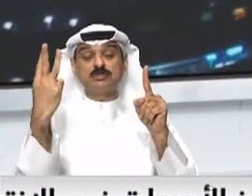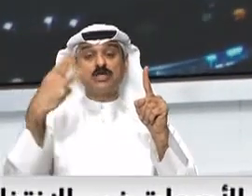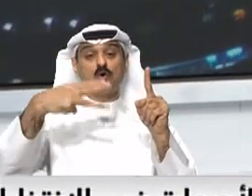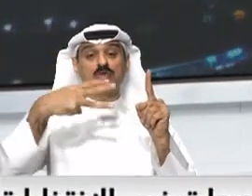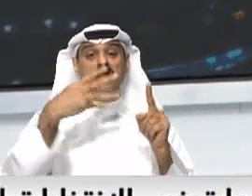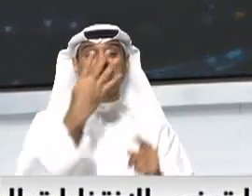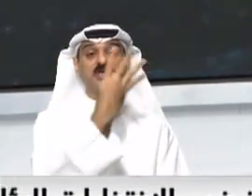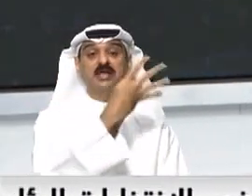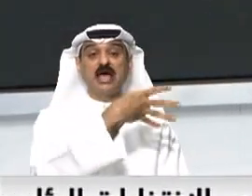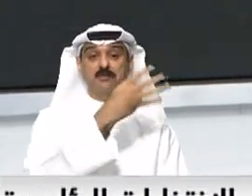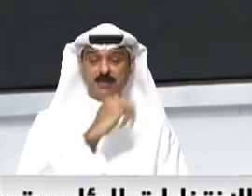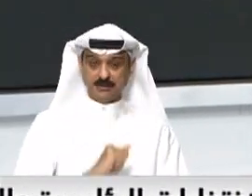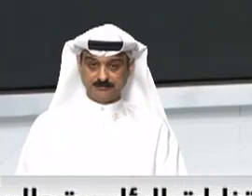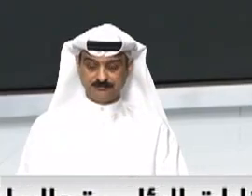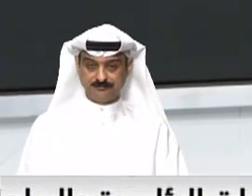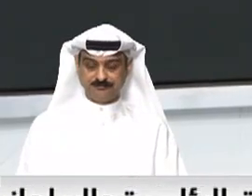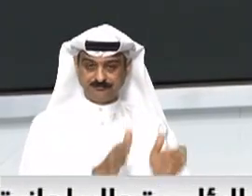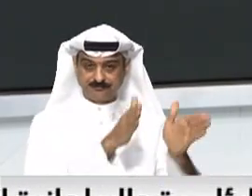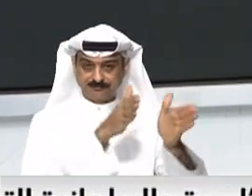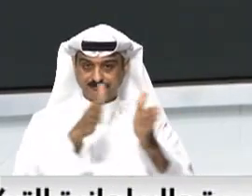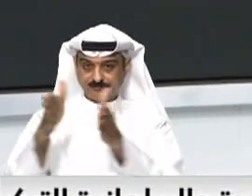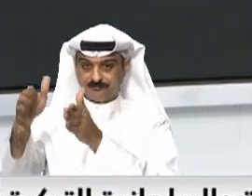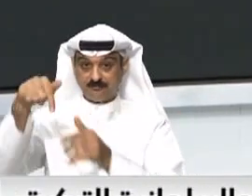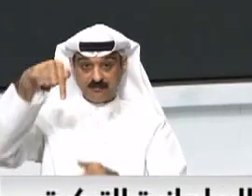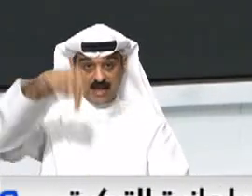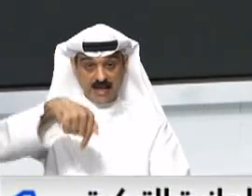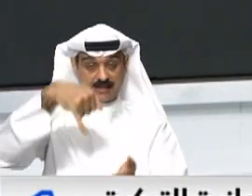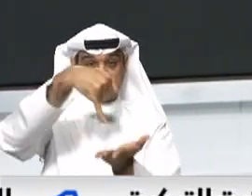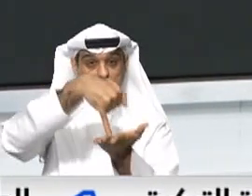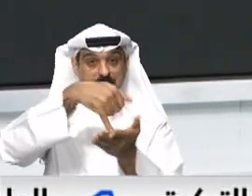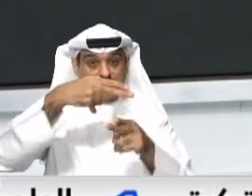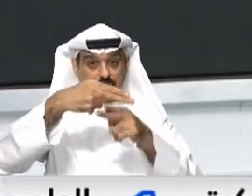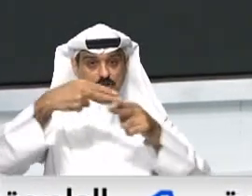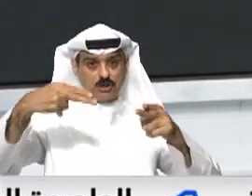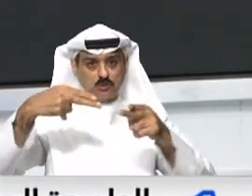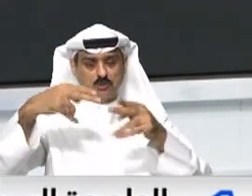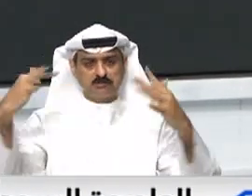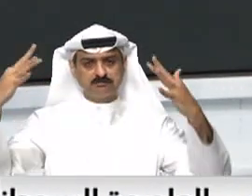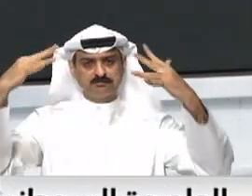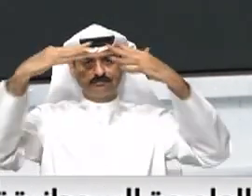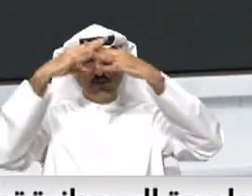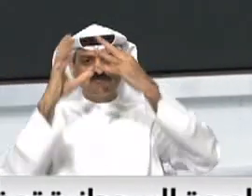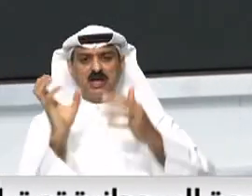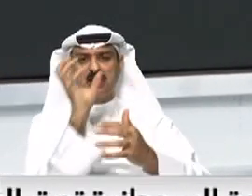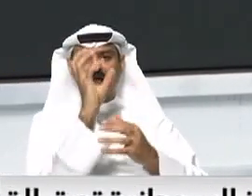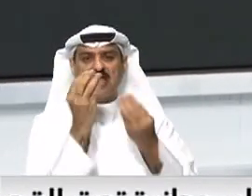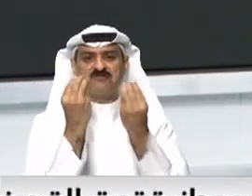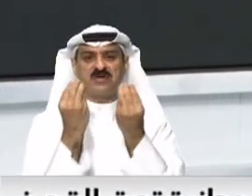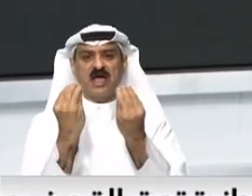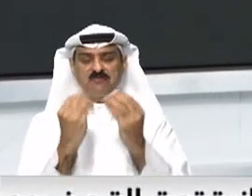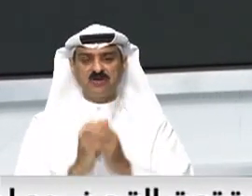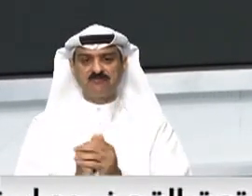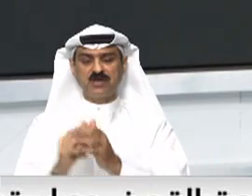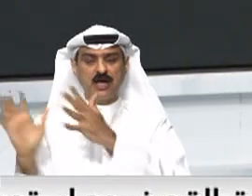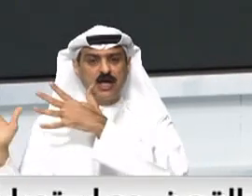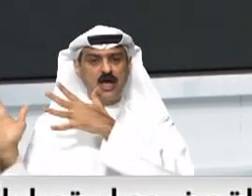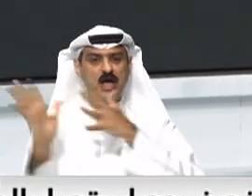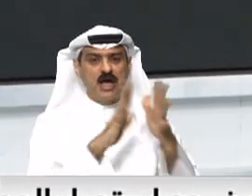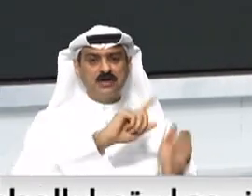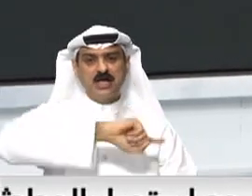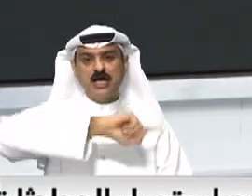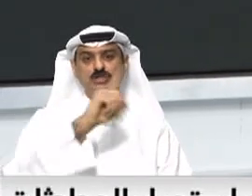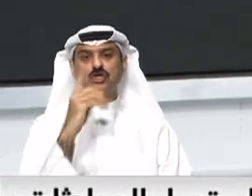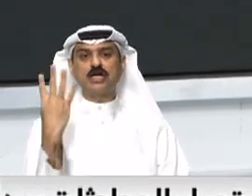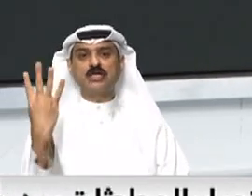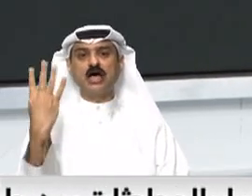40 درجه مئويه اجواء الحاليه في مدينه الكويت اجوان غامق جزئيا شرقيه سرعتها تقريبا اربع كيلو